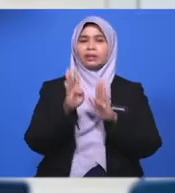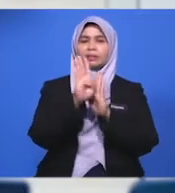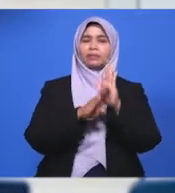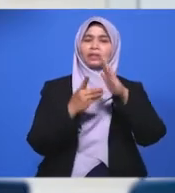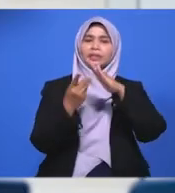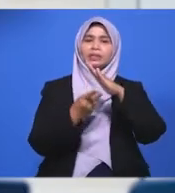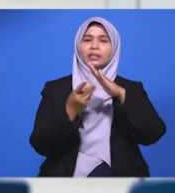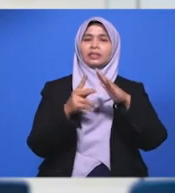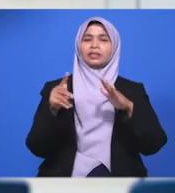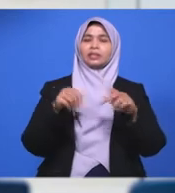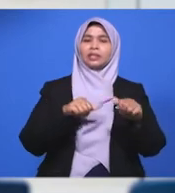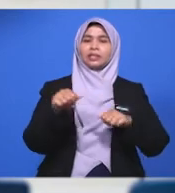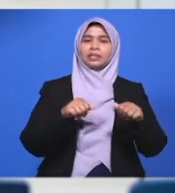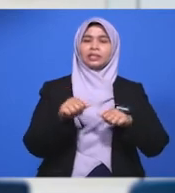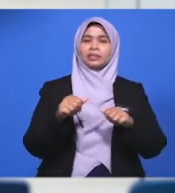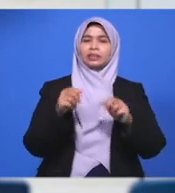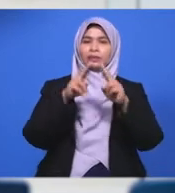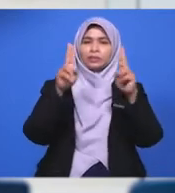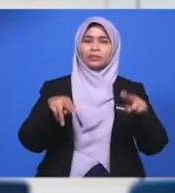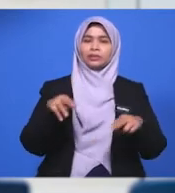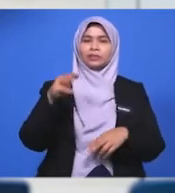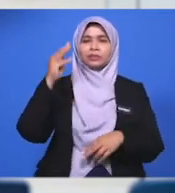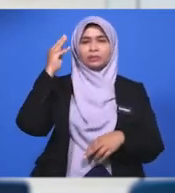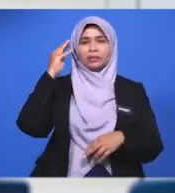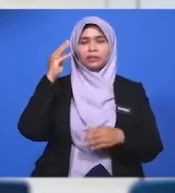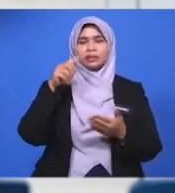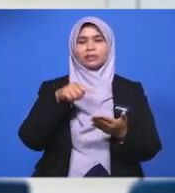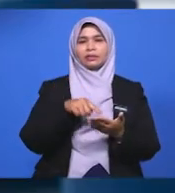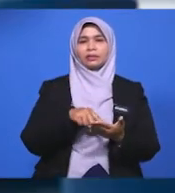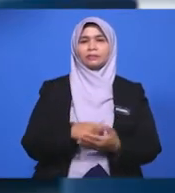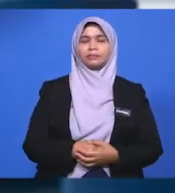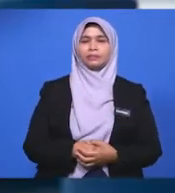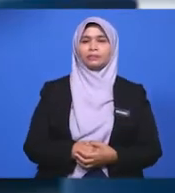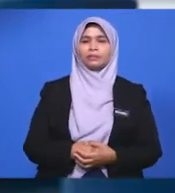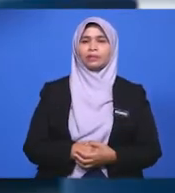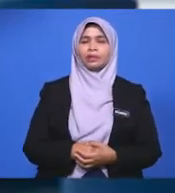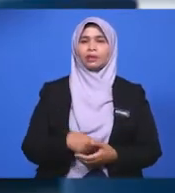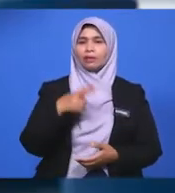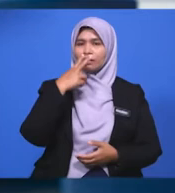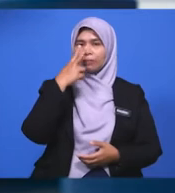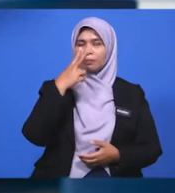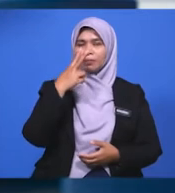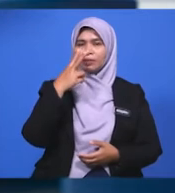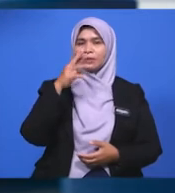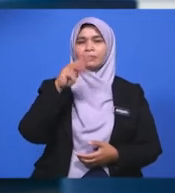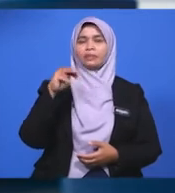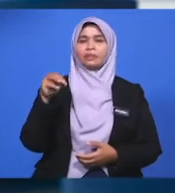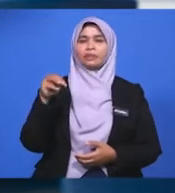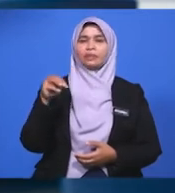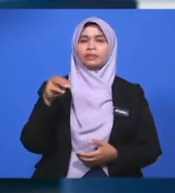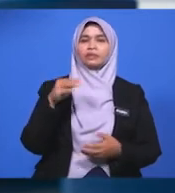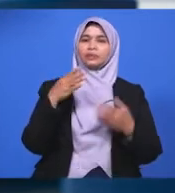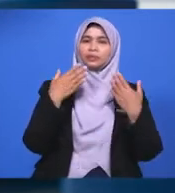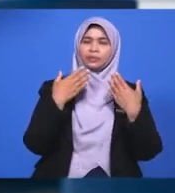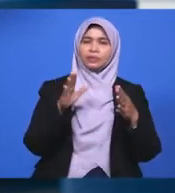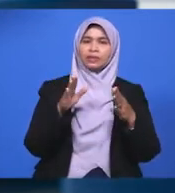Berdasarkan aktiviti uji minda yang telah kita bincangkan, Nampaknya murid-murid